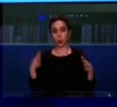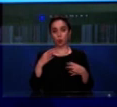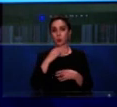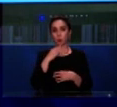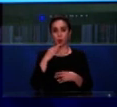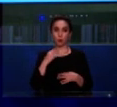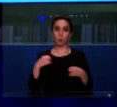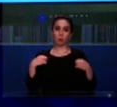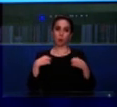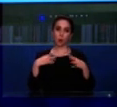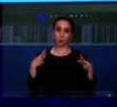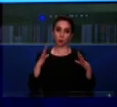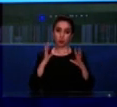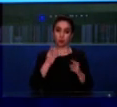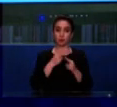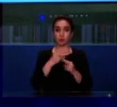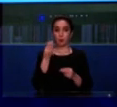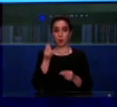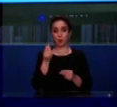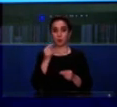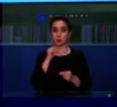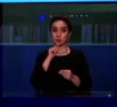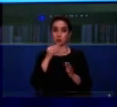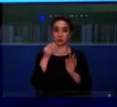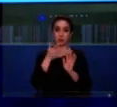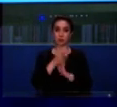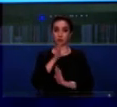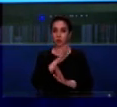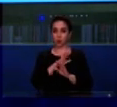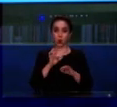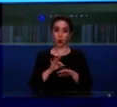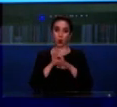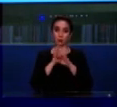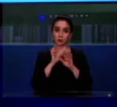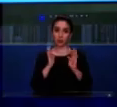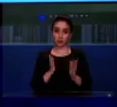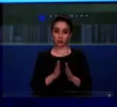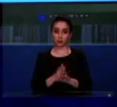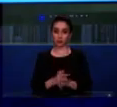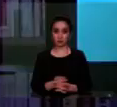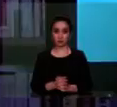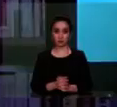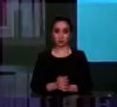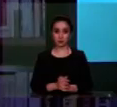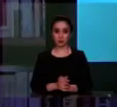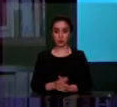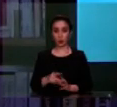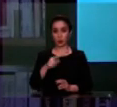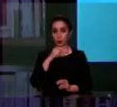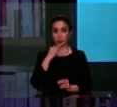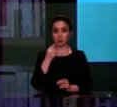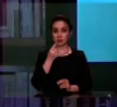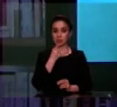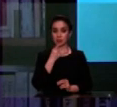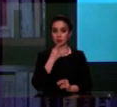bo'lishimizga va mablag'larimizni sarflamaslikka olib keladi. Rus tilidagi